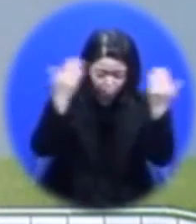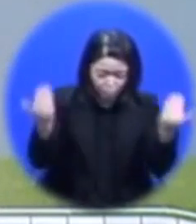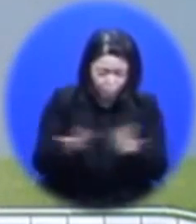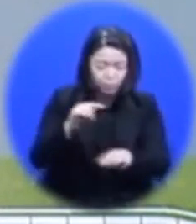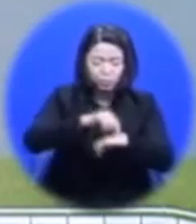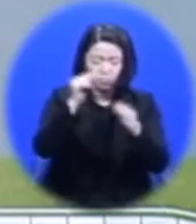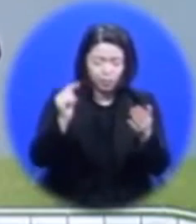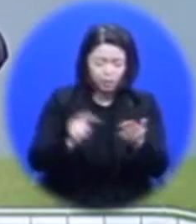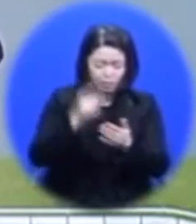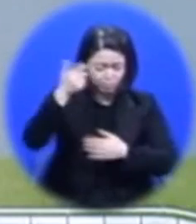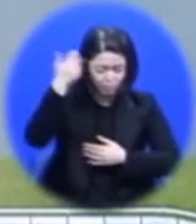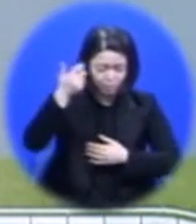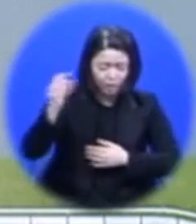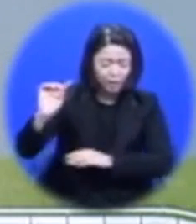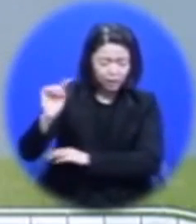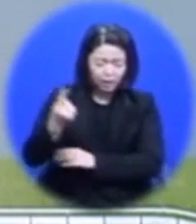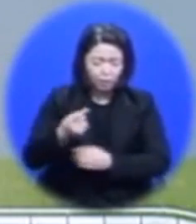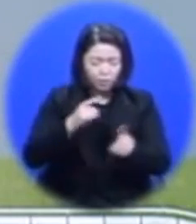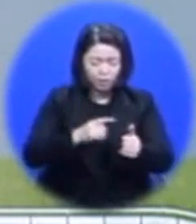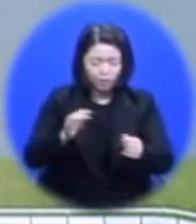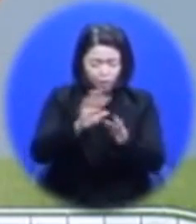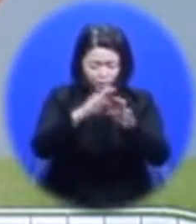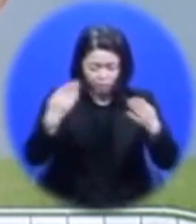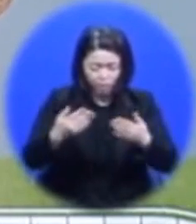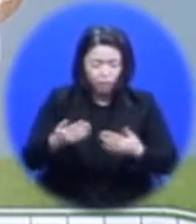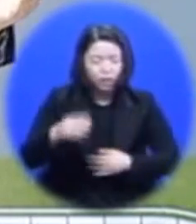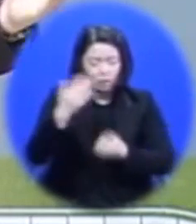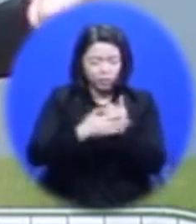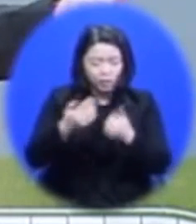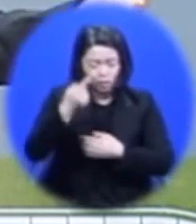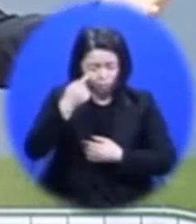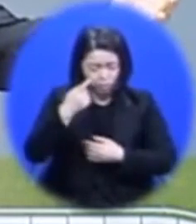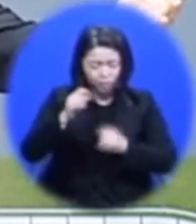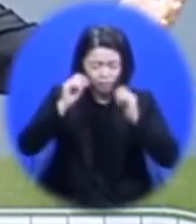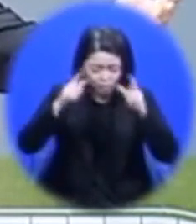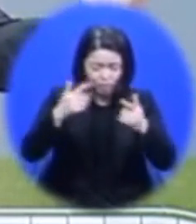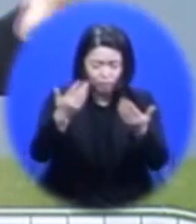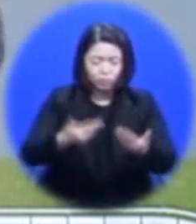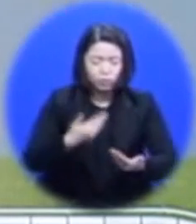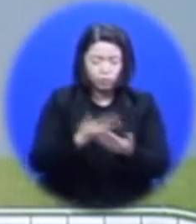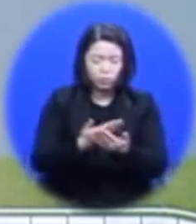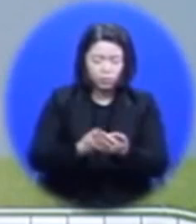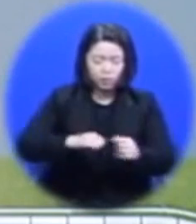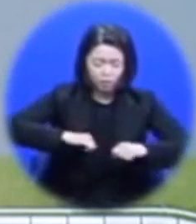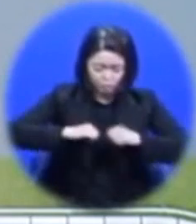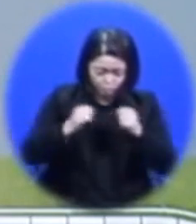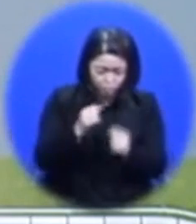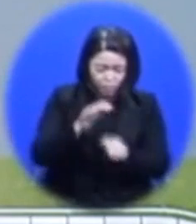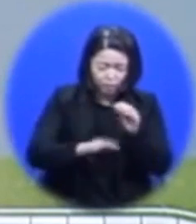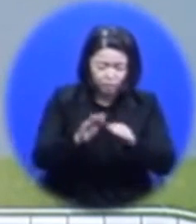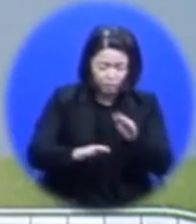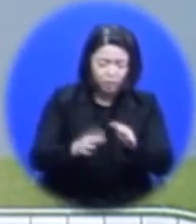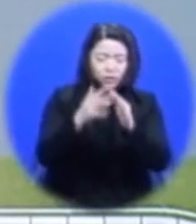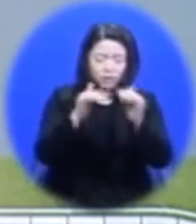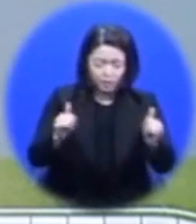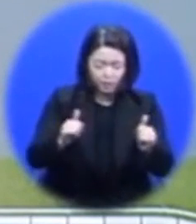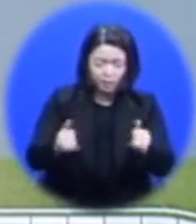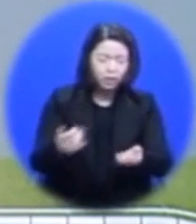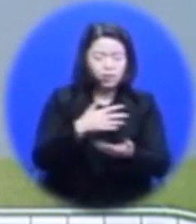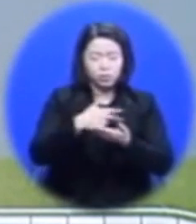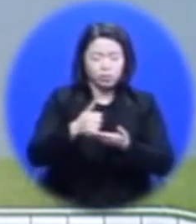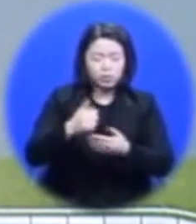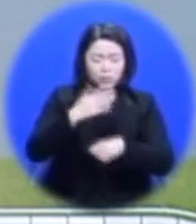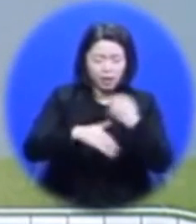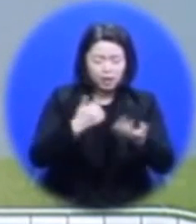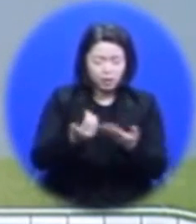심령에 다윗에게 열어주셨던 그 은혜의 눈을 열어주소서. 순종의 걸음을 디디는 자에게 주님이,